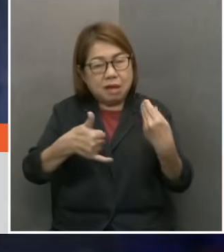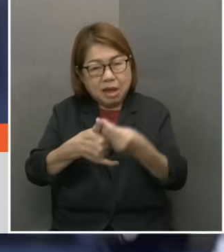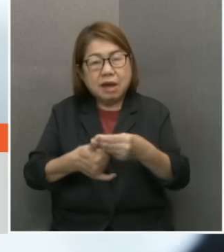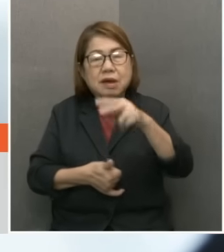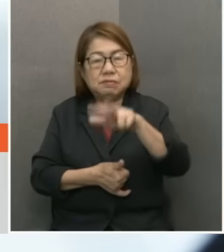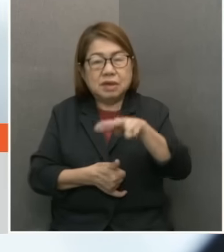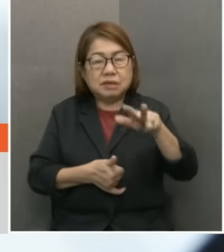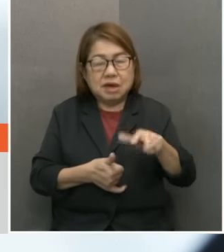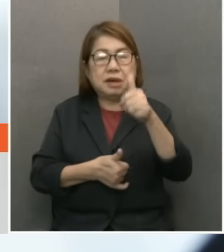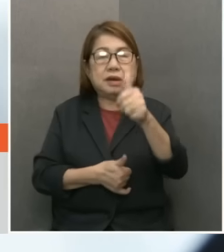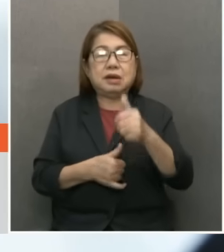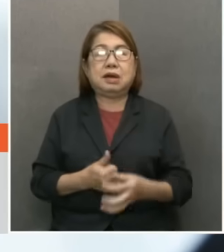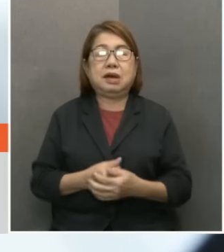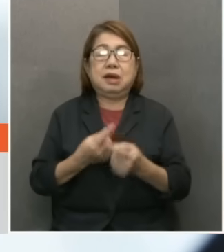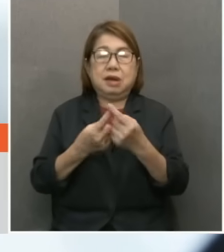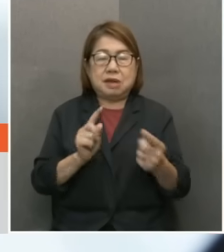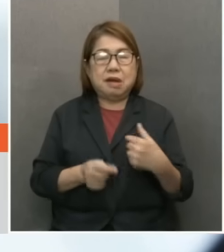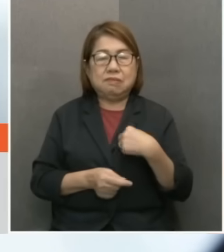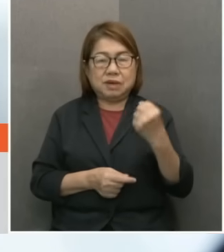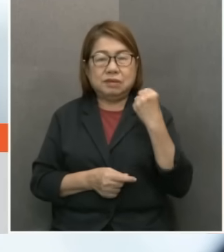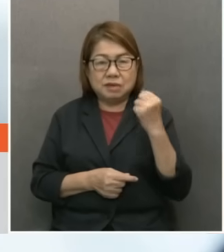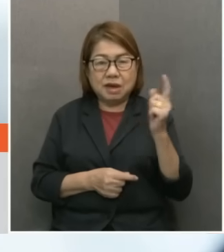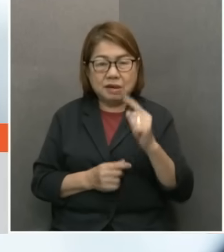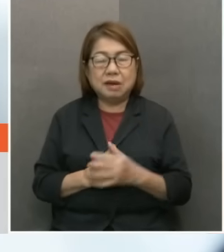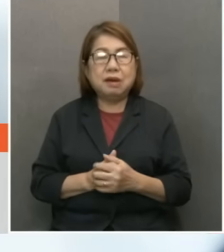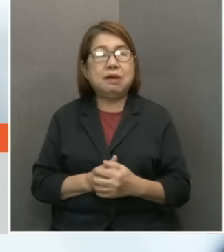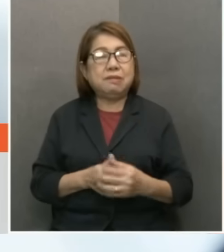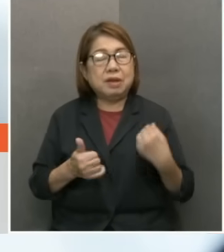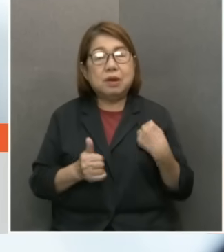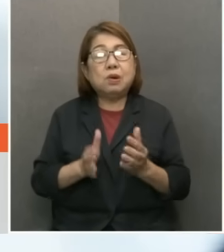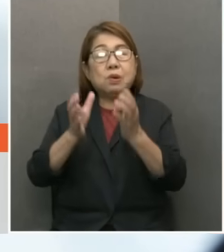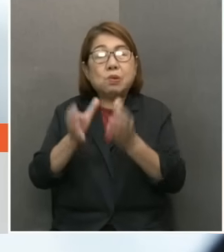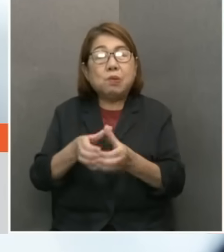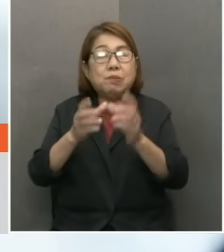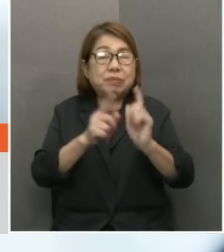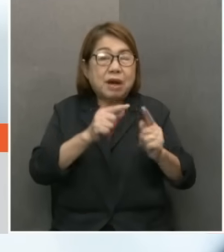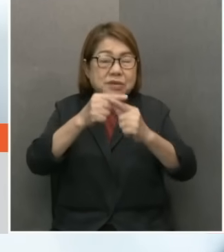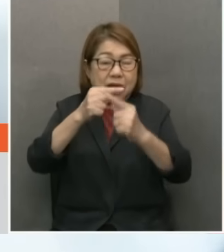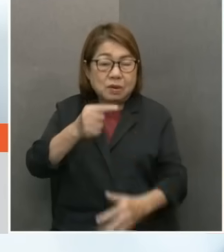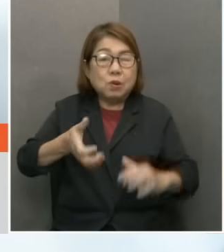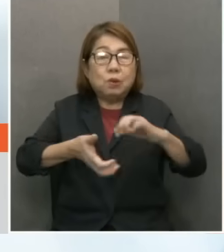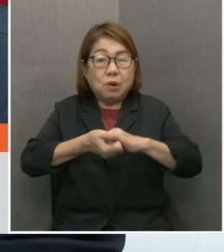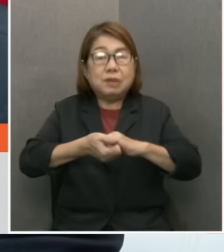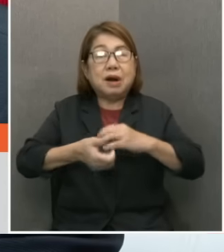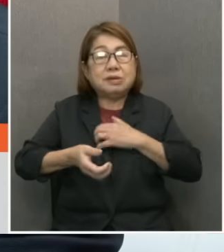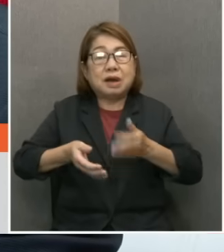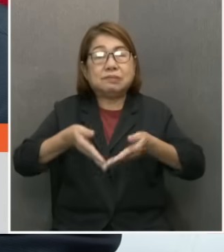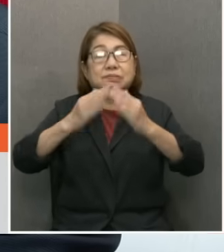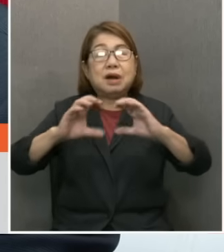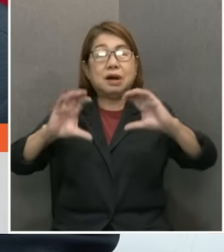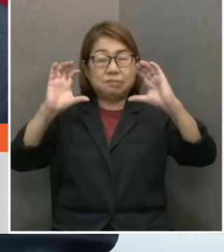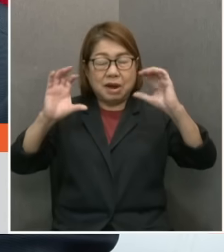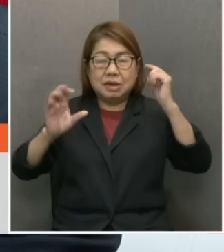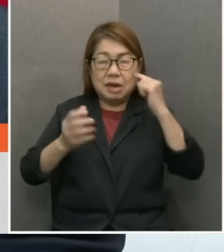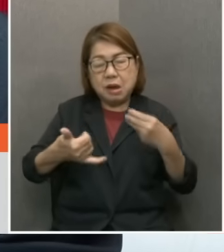เพื่อไทยขณะนี้ก็มีความมั่นใจค่ะว่าเสียงสนับสนุนจากพรรคร่วมรัฐบาลหลายพรคเพียงพอตามที่พรรคเพื่อไทยได้